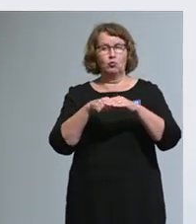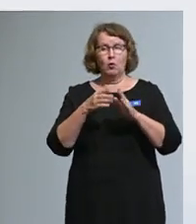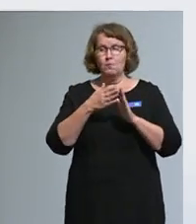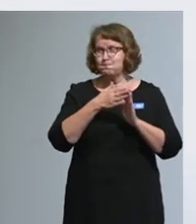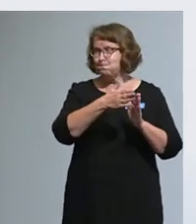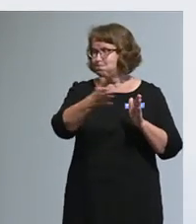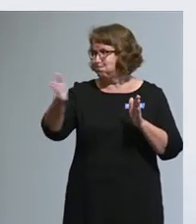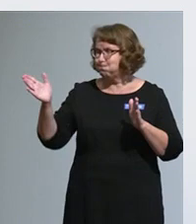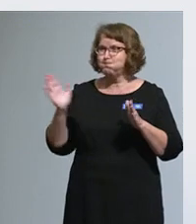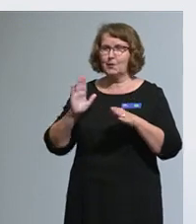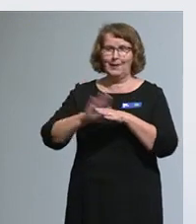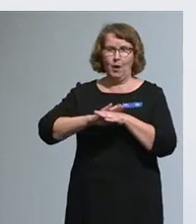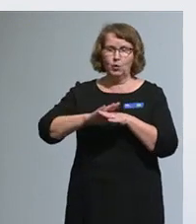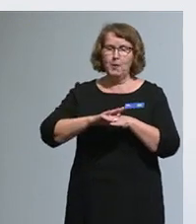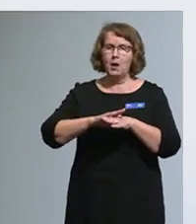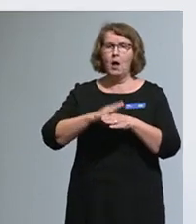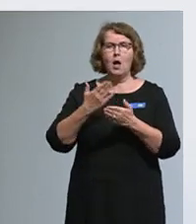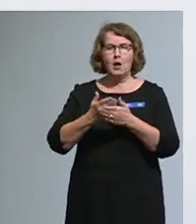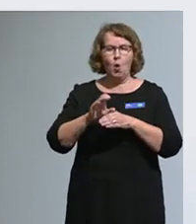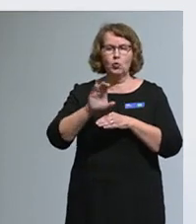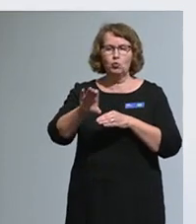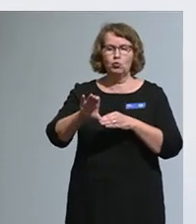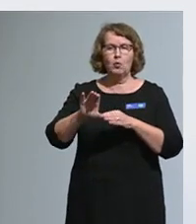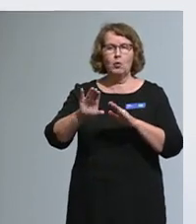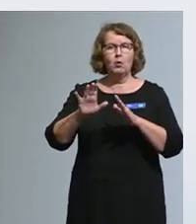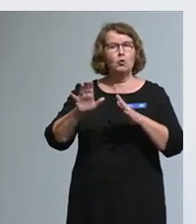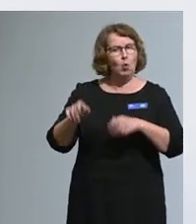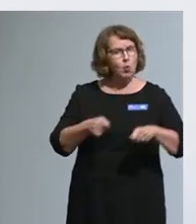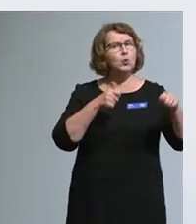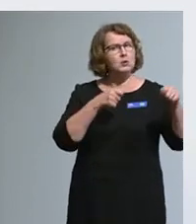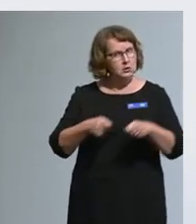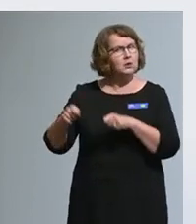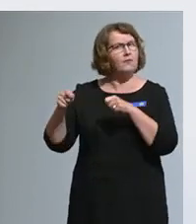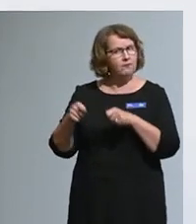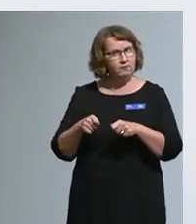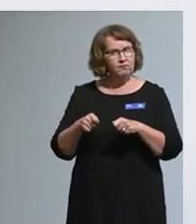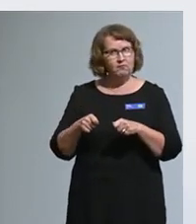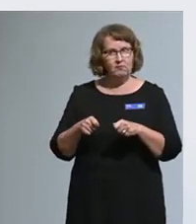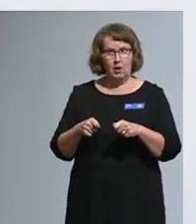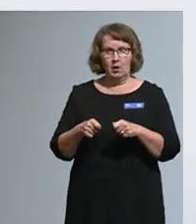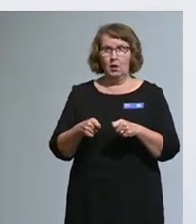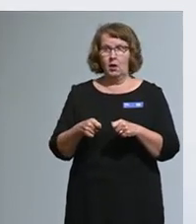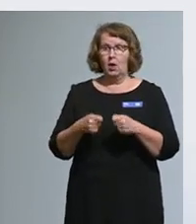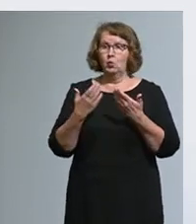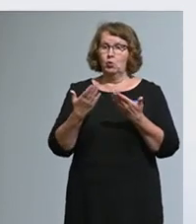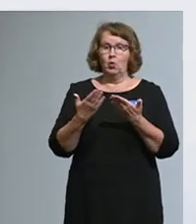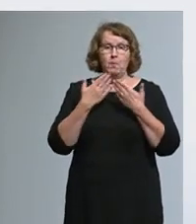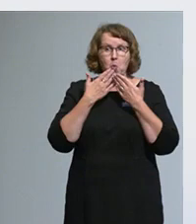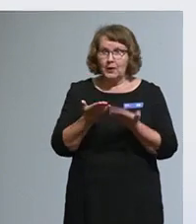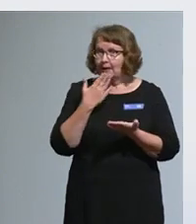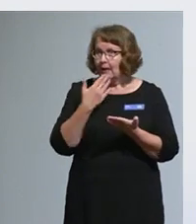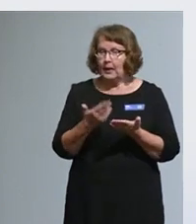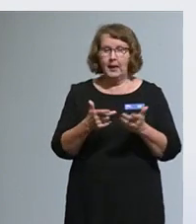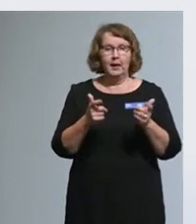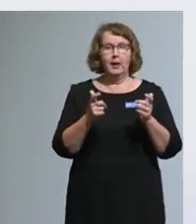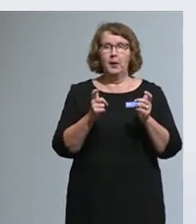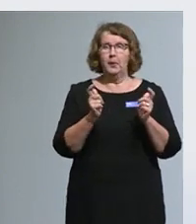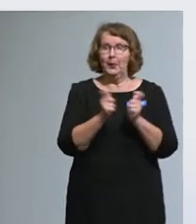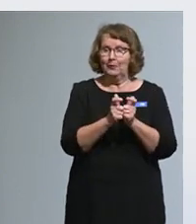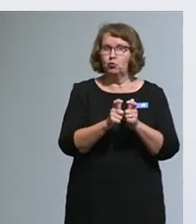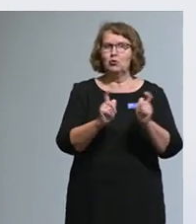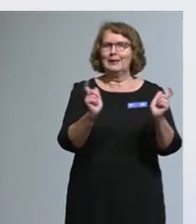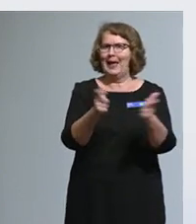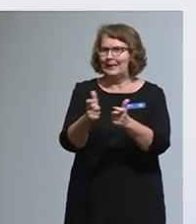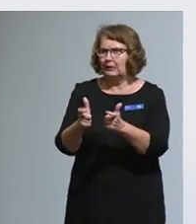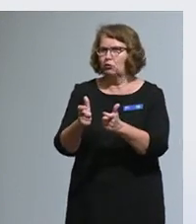ja joustavakin rahoitusmuoto, jota voidaan ja myönnetään tälläkin hetkellä yhdistyksille, järjestöille,